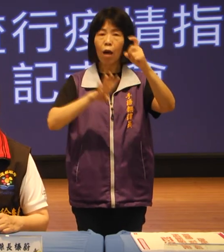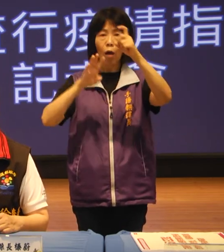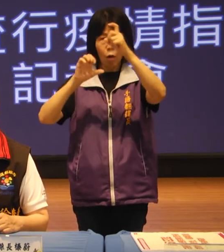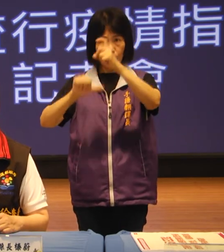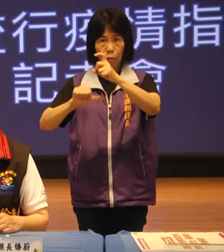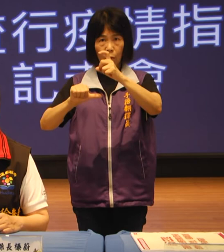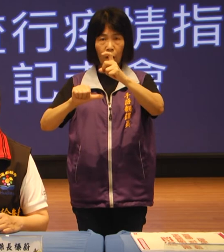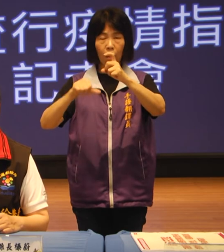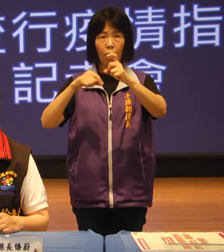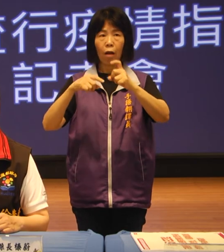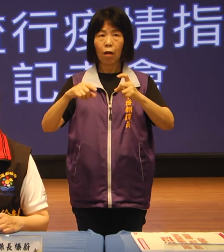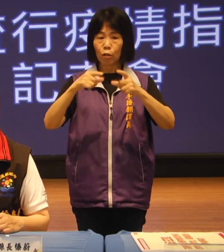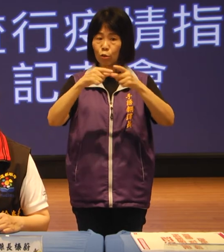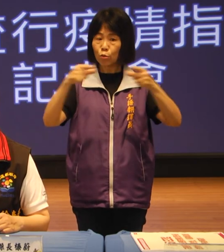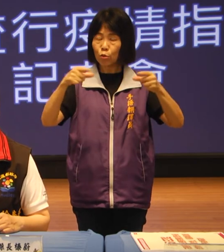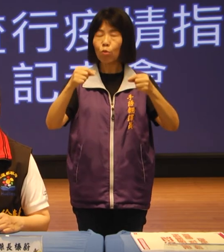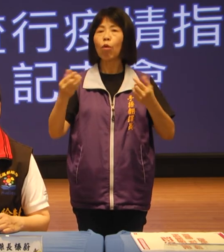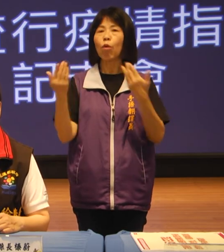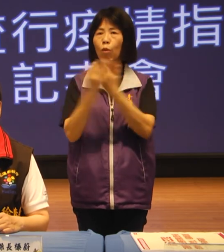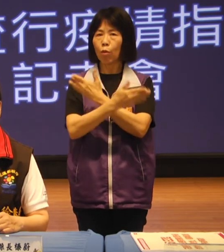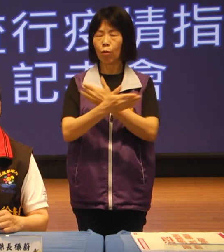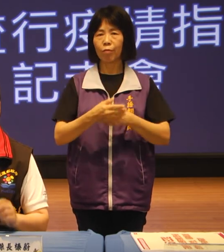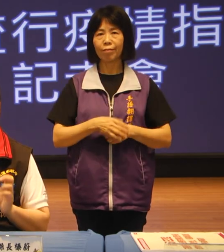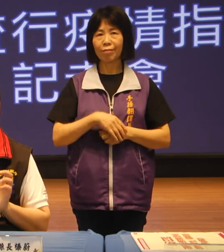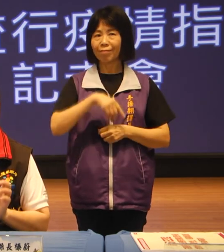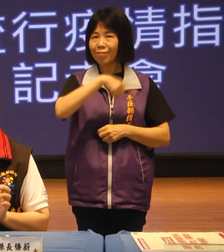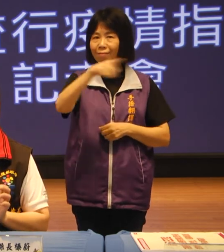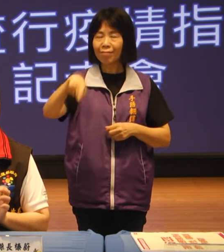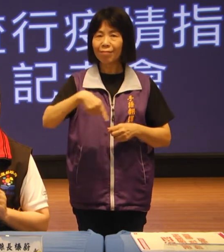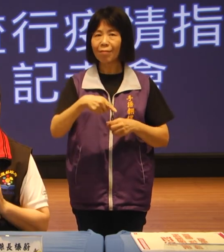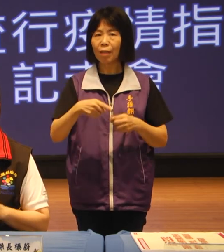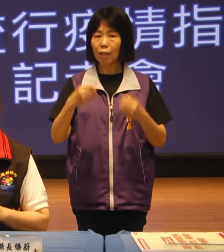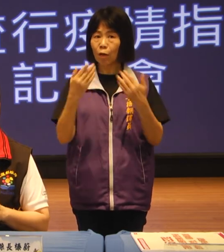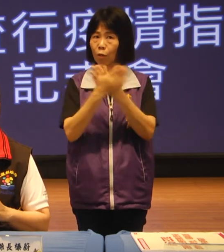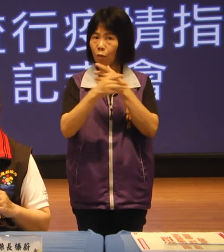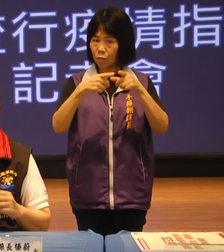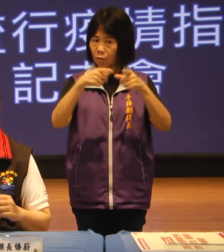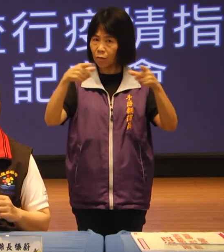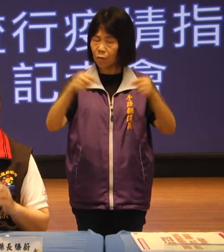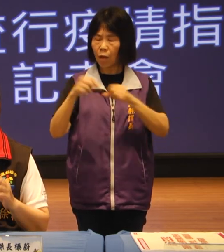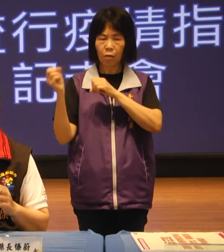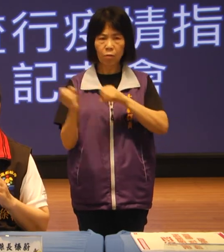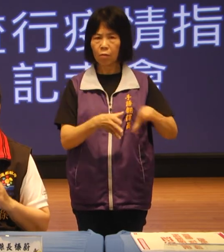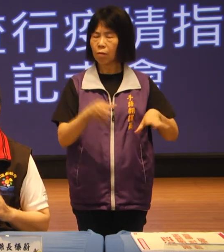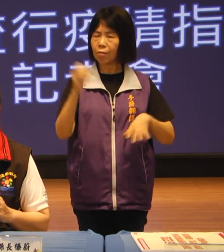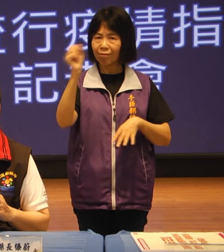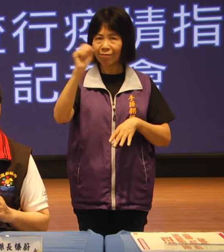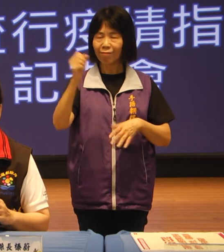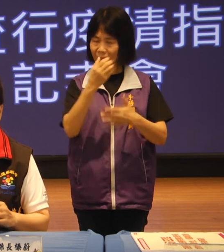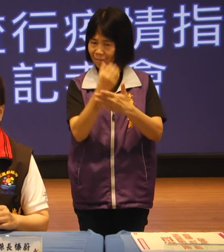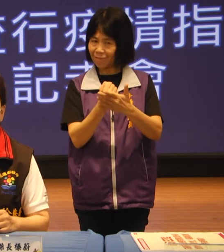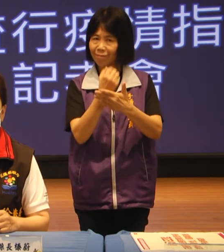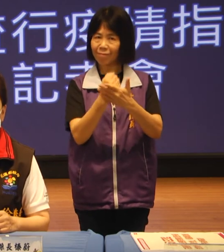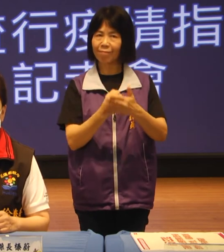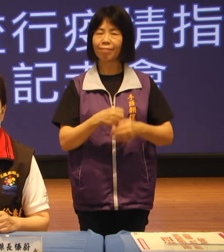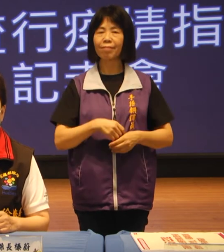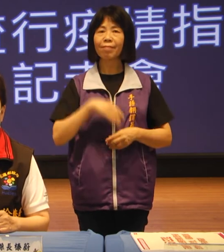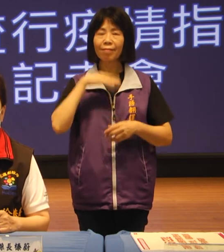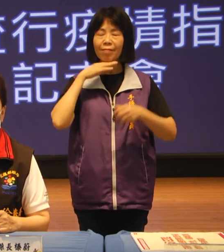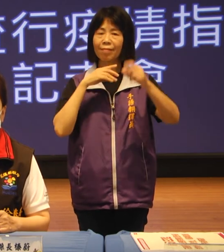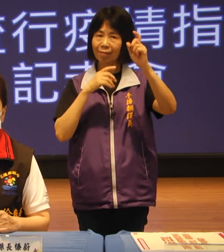10月4号、5号来做球票的兑换。所以请大家那个兑换券不要丢掉，其实可以留着，我们